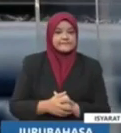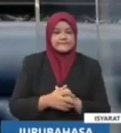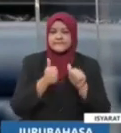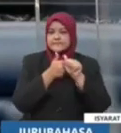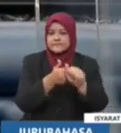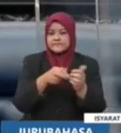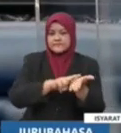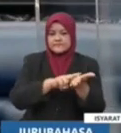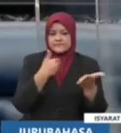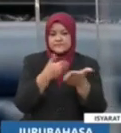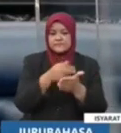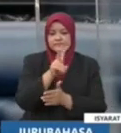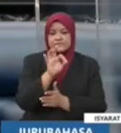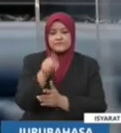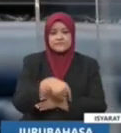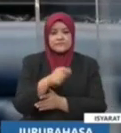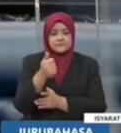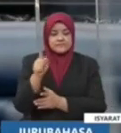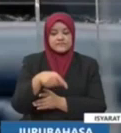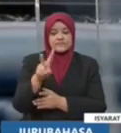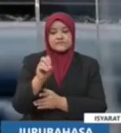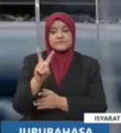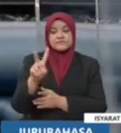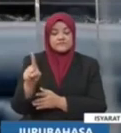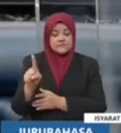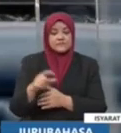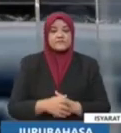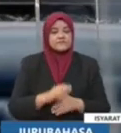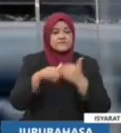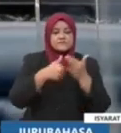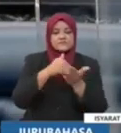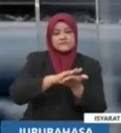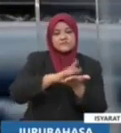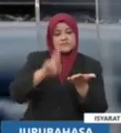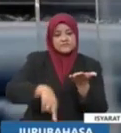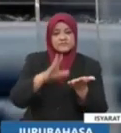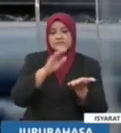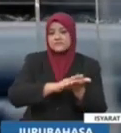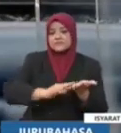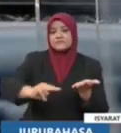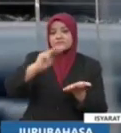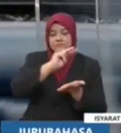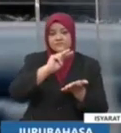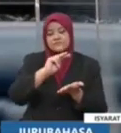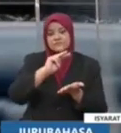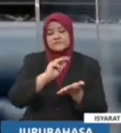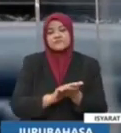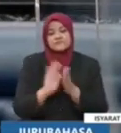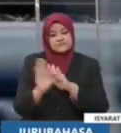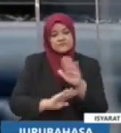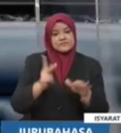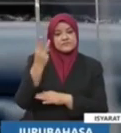berdasarkan record sehingga 29 Nov 2012 1 semua sekolah rendah dan sekolah menengah bawah